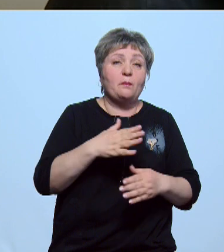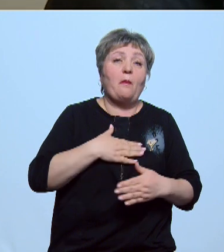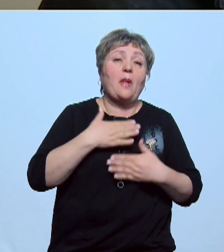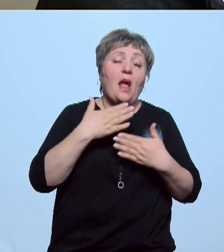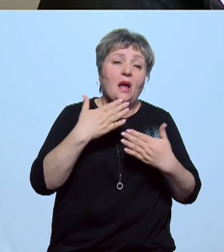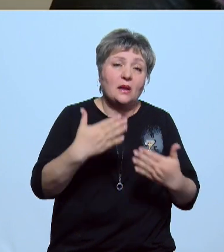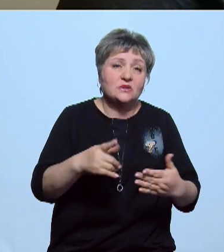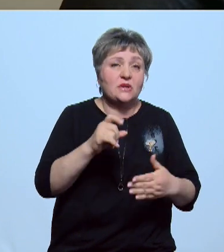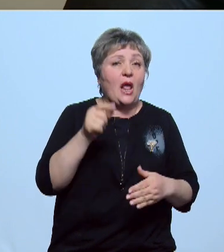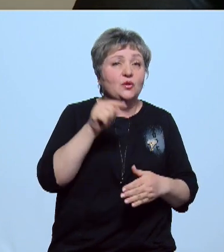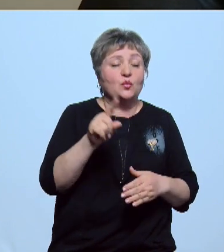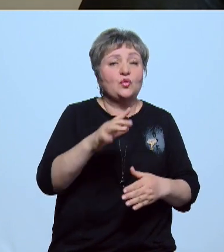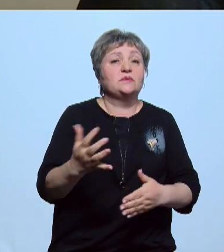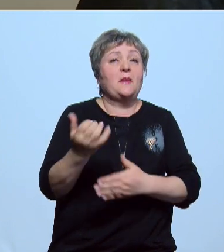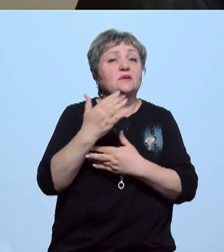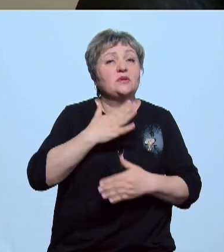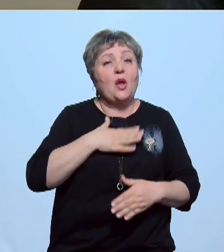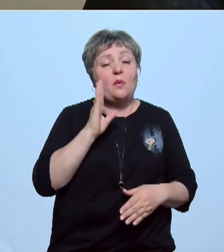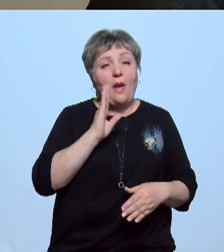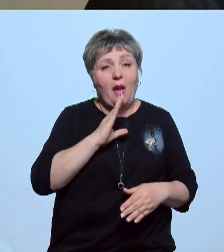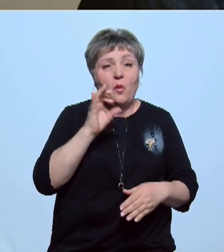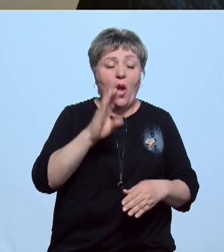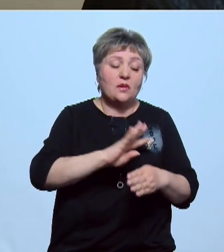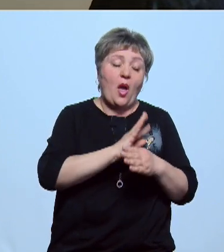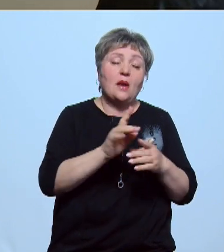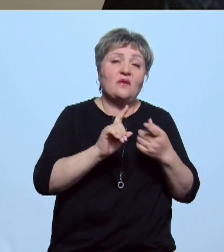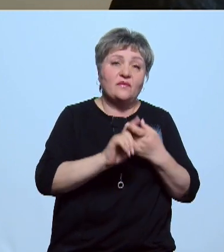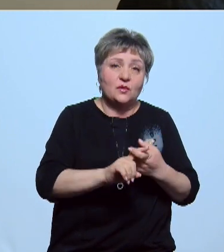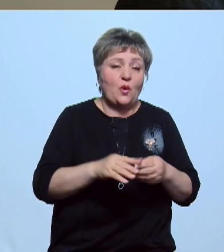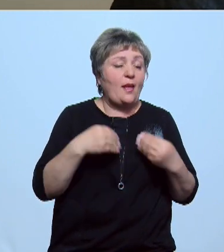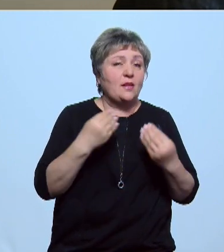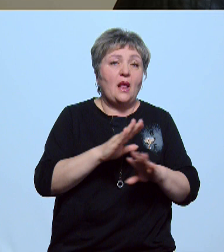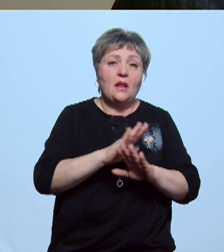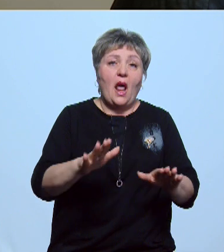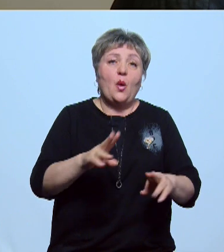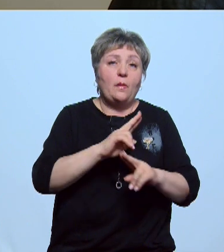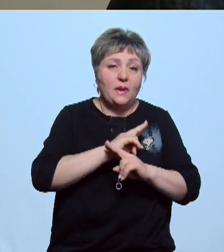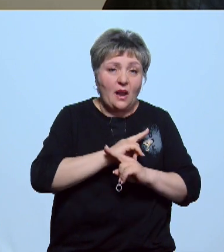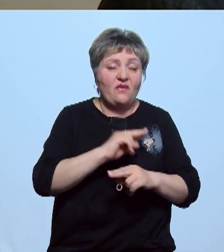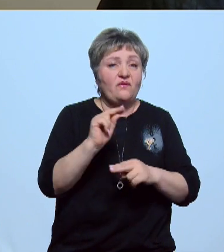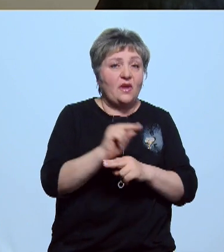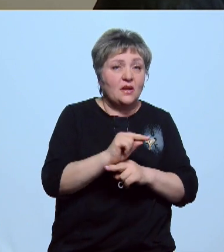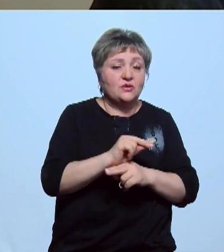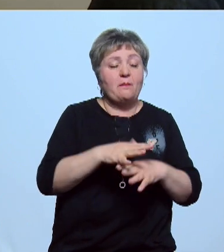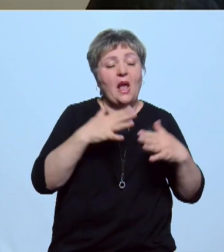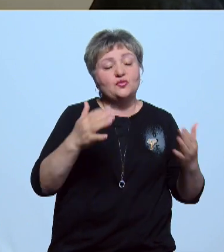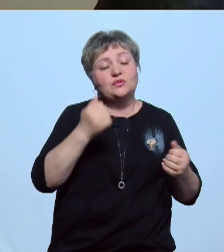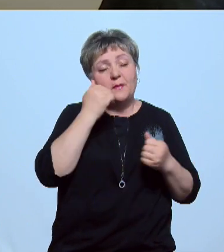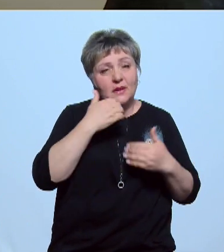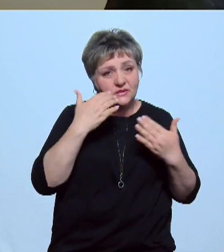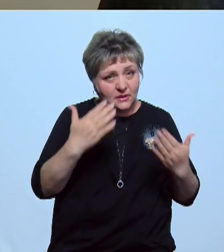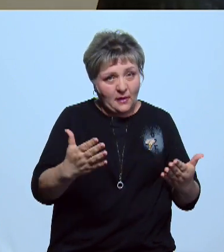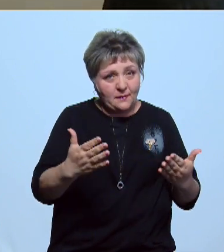поблагодарить за то, что вы спасли нашу маму от коронавируса, не дали ей умереть, вылечили. Большое вам